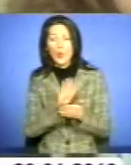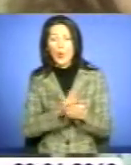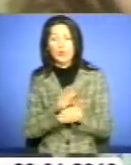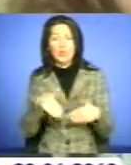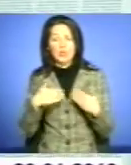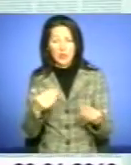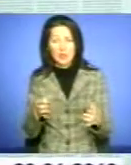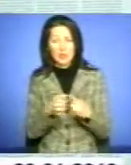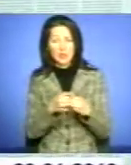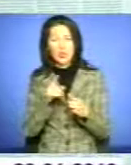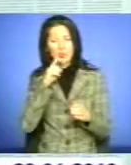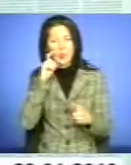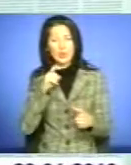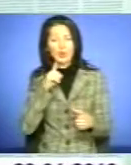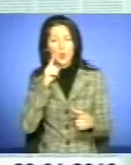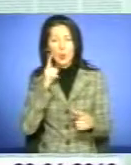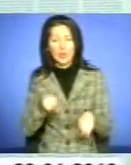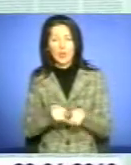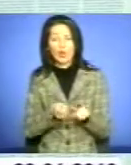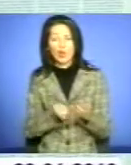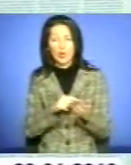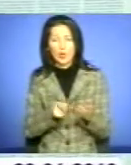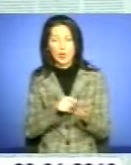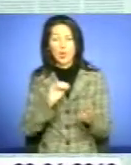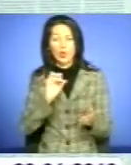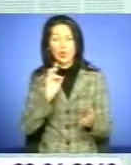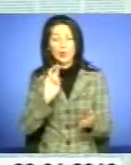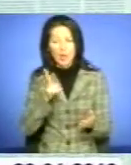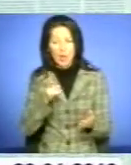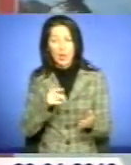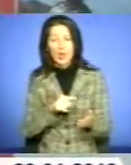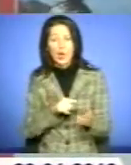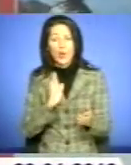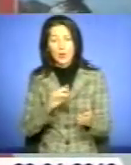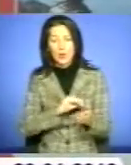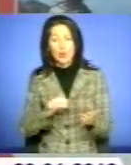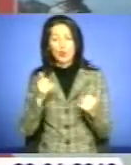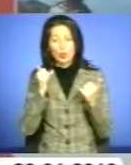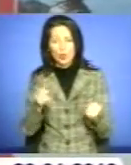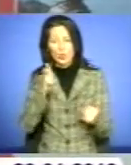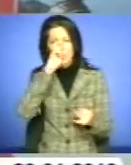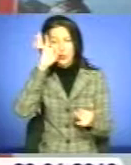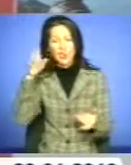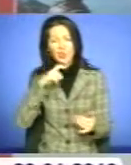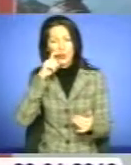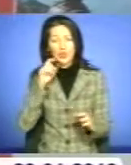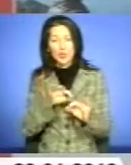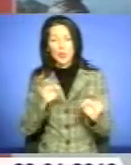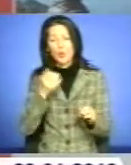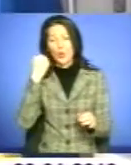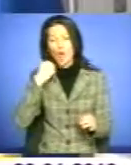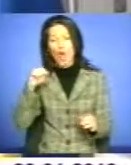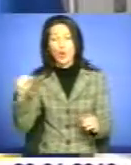журналі «Юнак» за 1970 рік в рубриці «Сучасні видатні українці». Розповідають про героя бою під Крутами